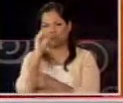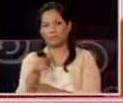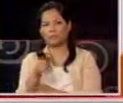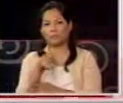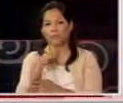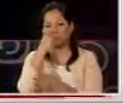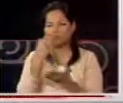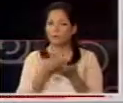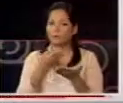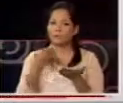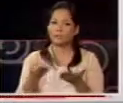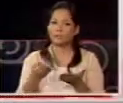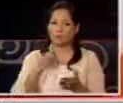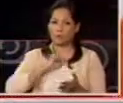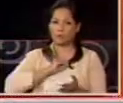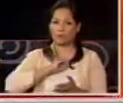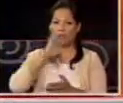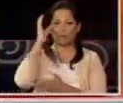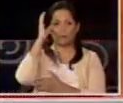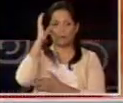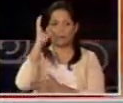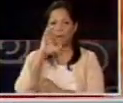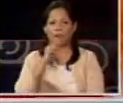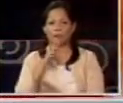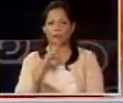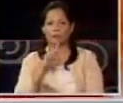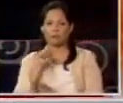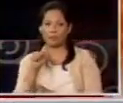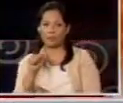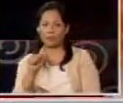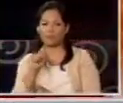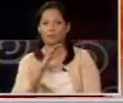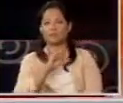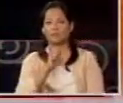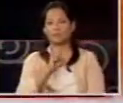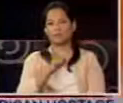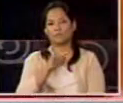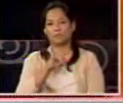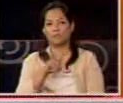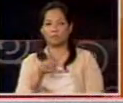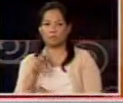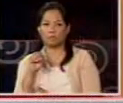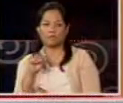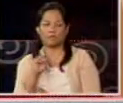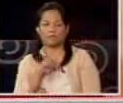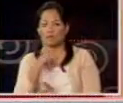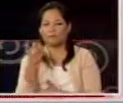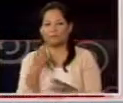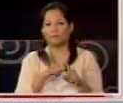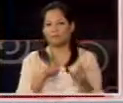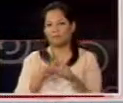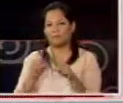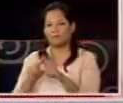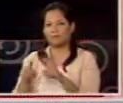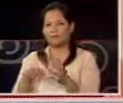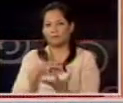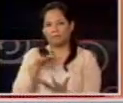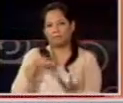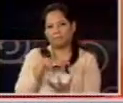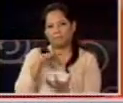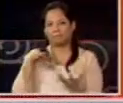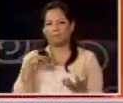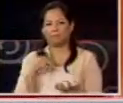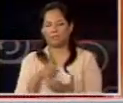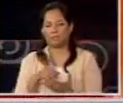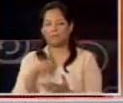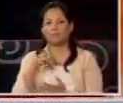ay pinagmamay-ari na ni Carla Castillo. And then the rest, samot-sari, halo-halo na mga... Si Mrs.